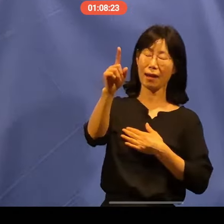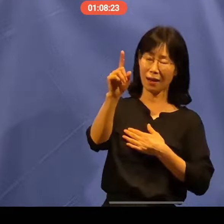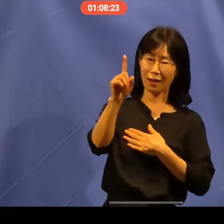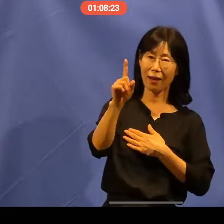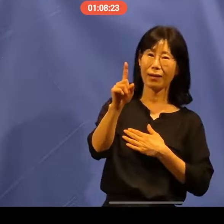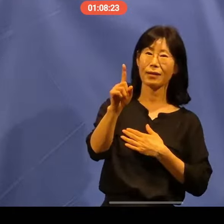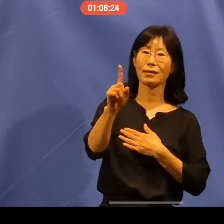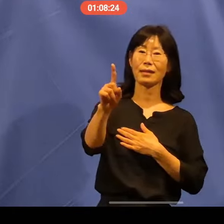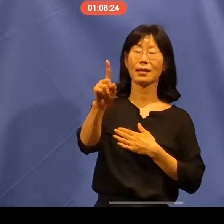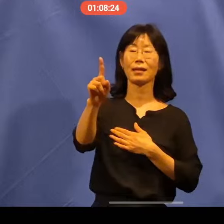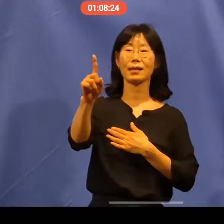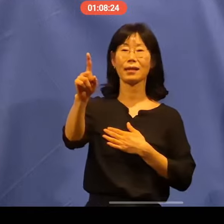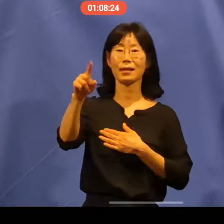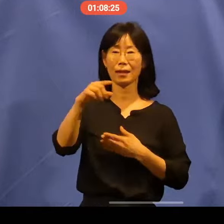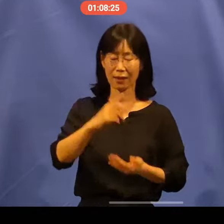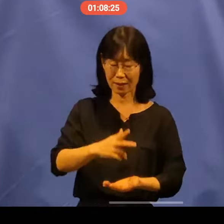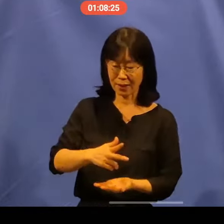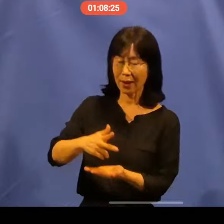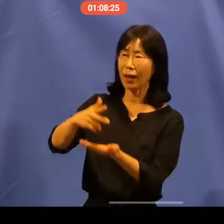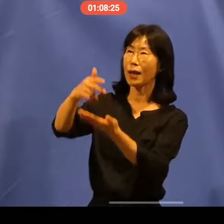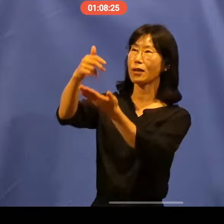한 가지